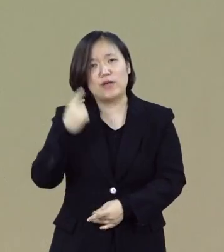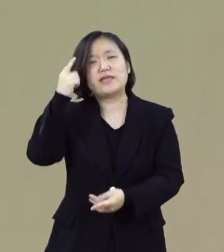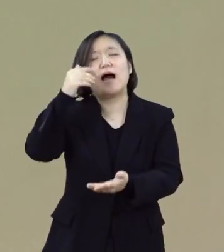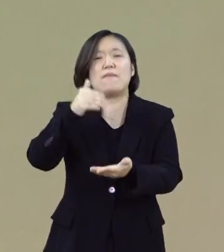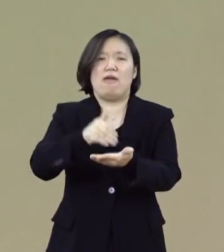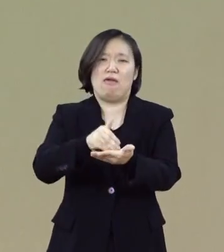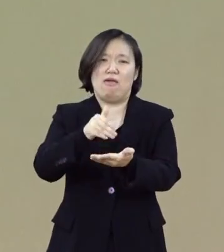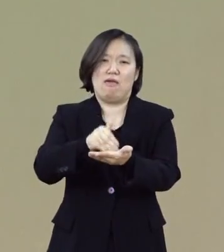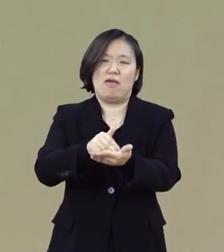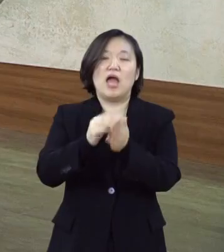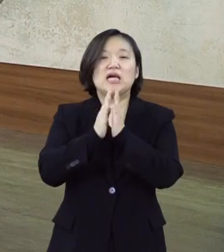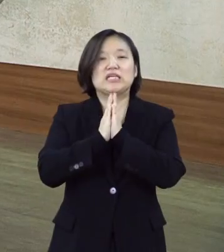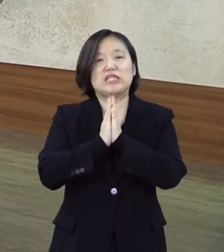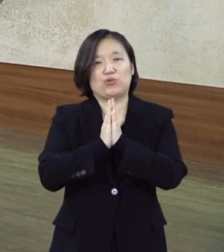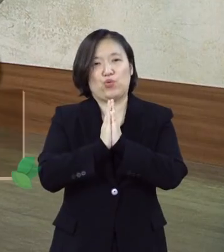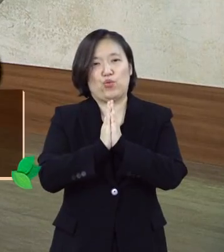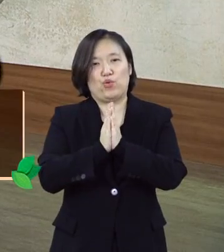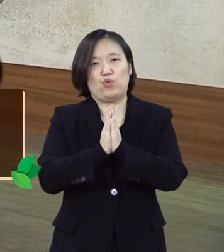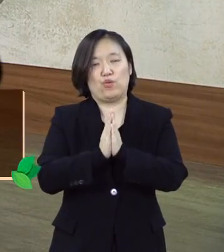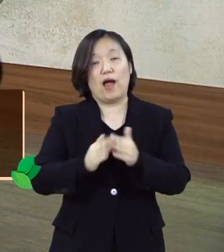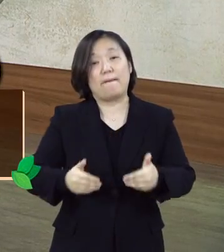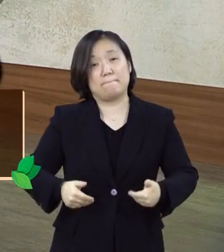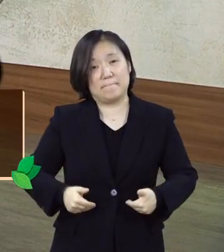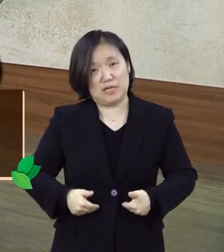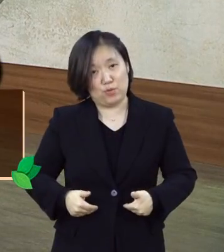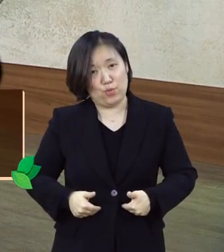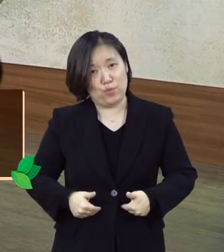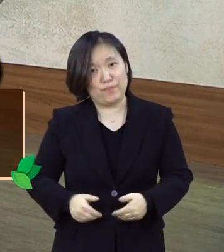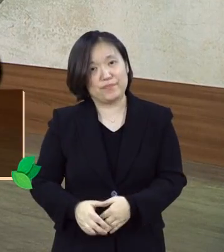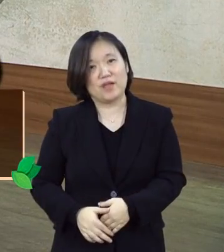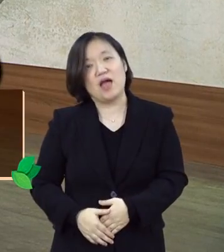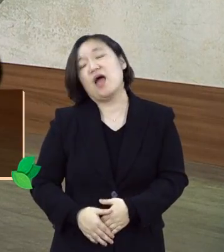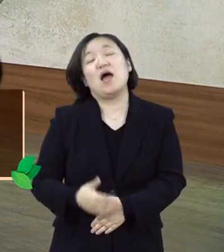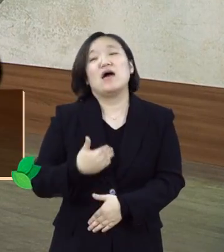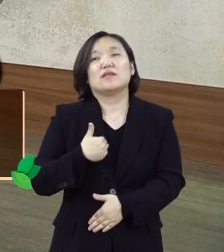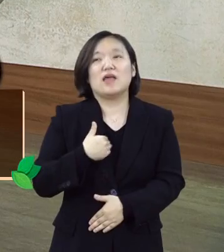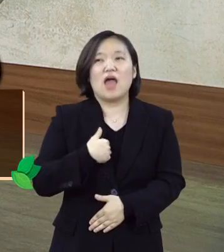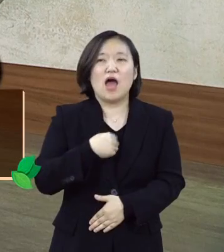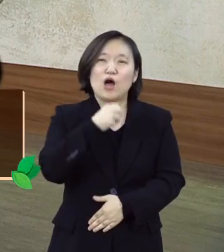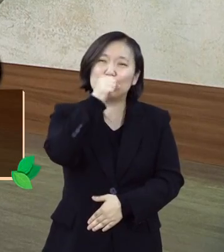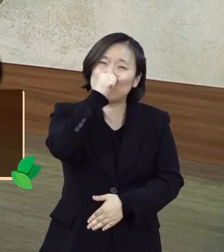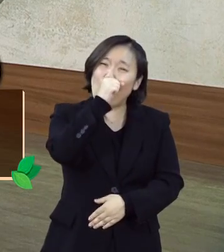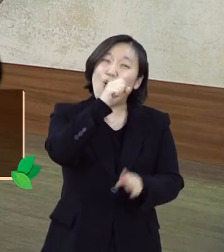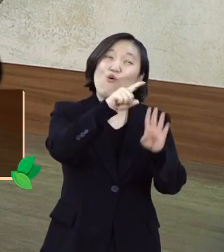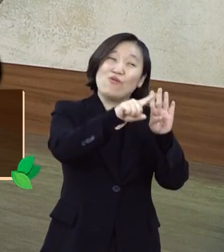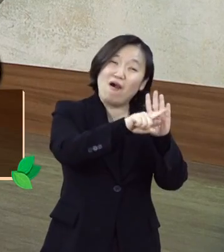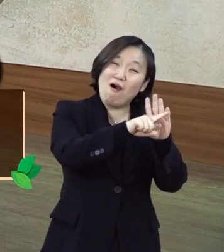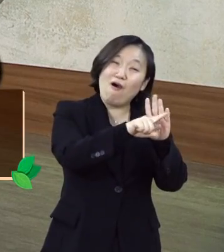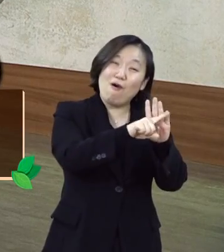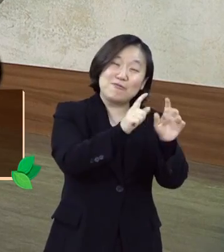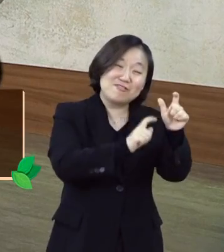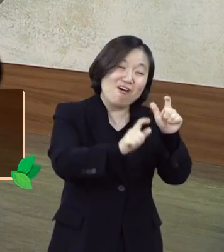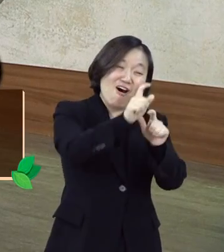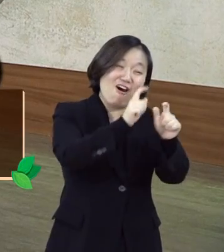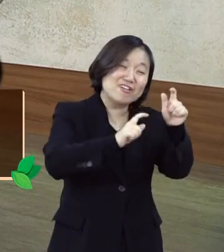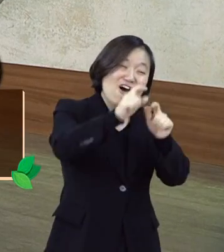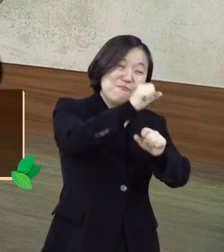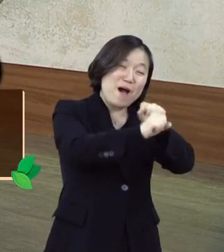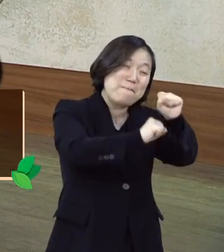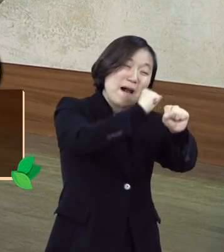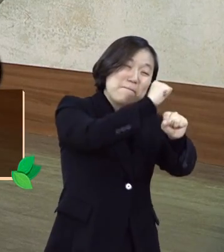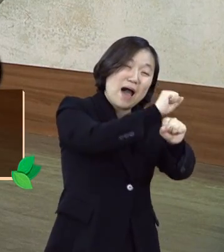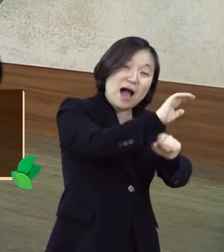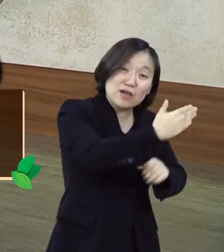기도를 통해서 내가 지은 업의 에너지를, 좋은 에너지는 더 좋게 만들고